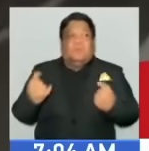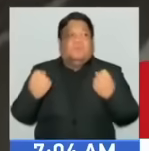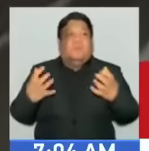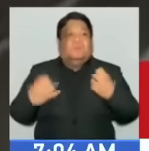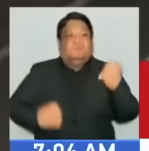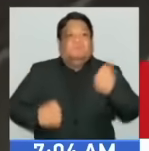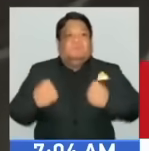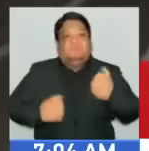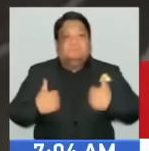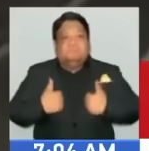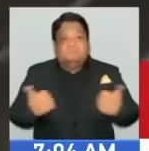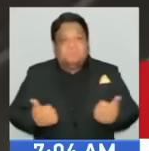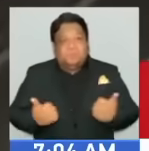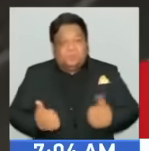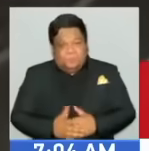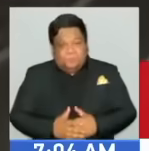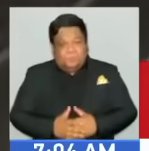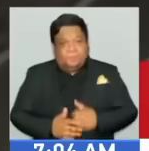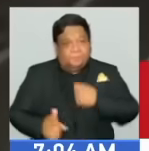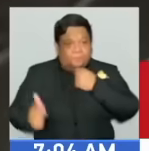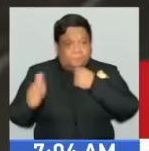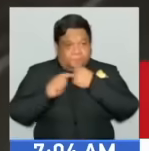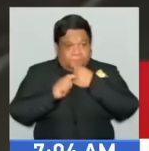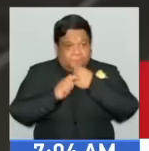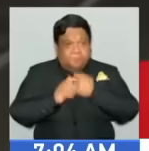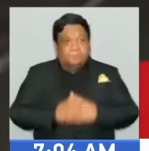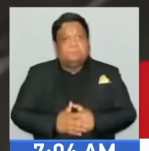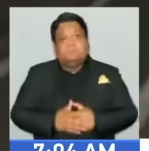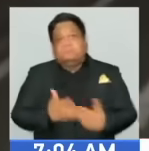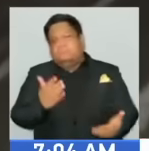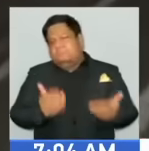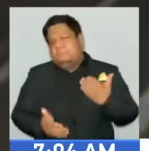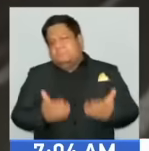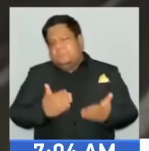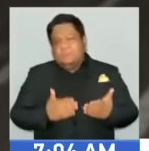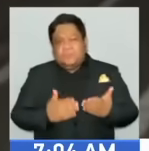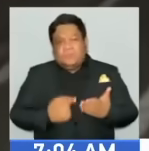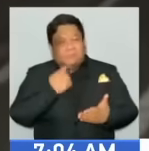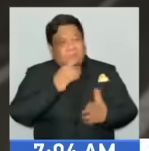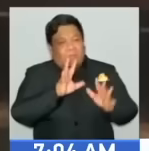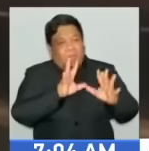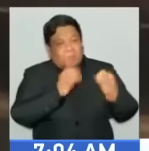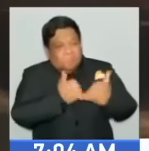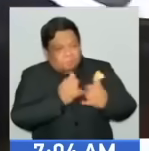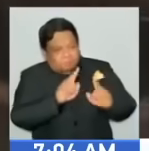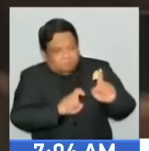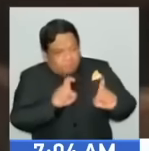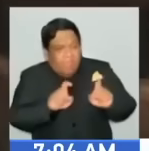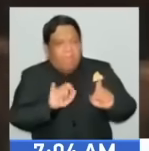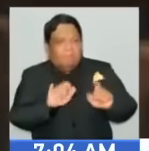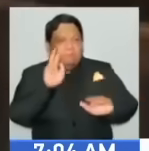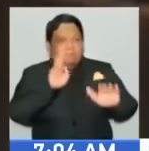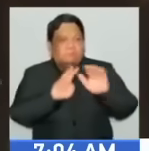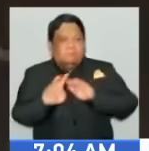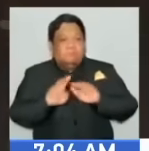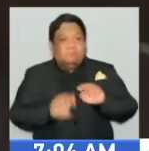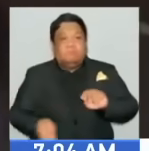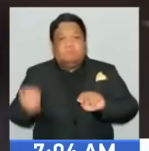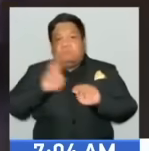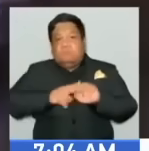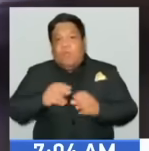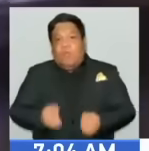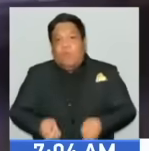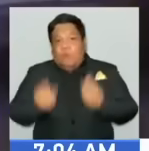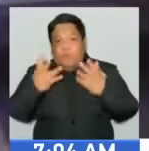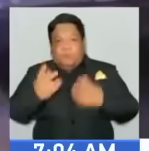industry sources, posibleng lampas 4 pesos kada litro ang itataas ng presyo ng diesel ngayong linggo, 10 to 50 centavos sa gasolina